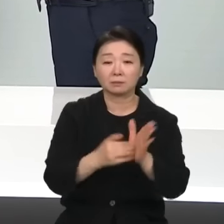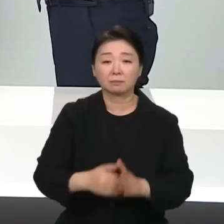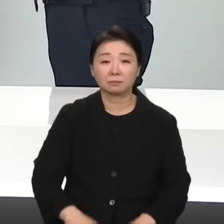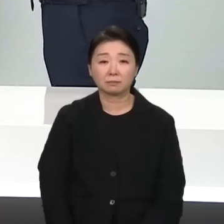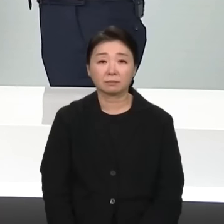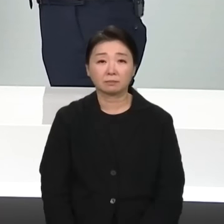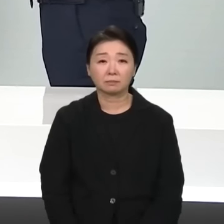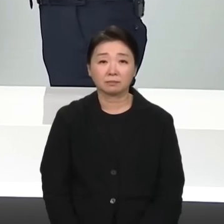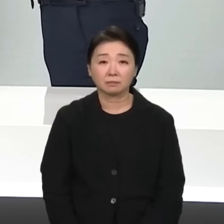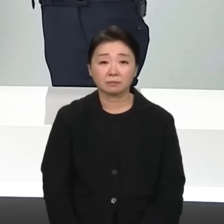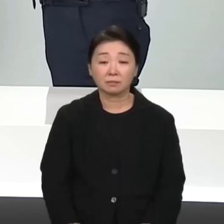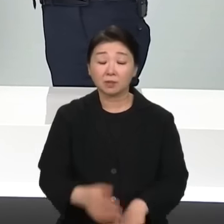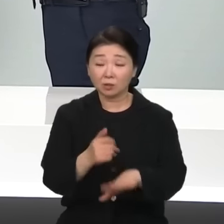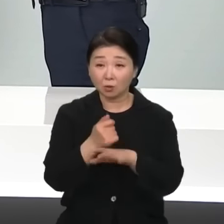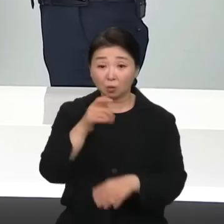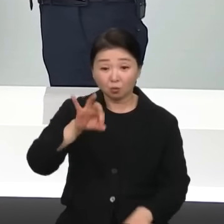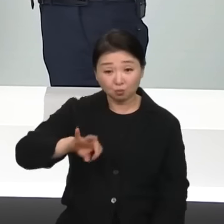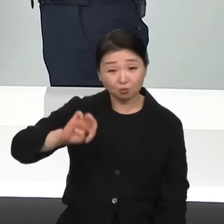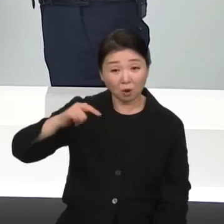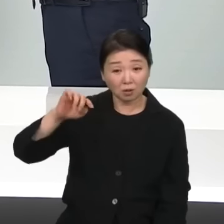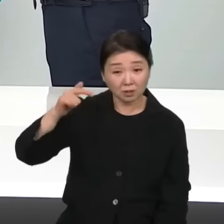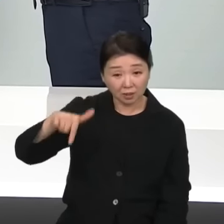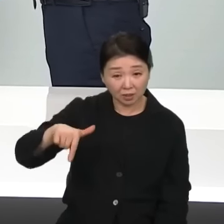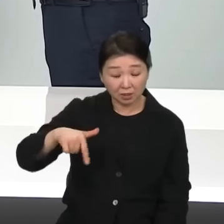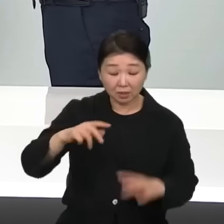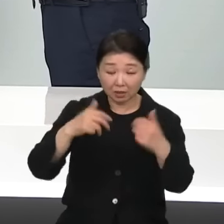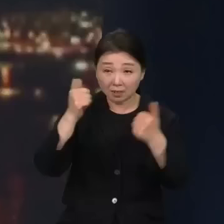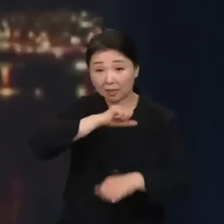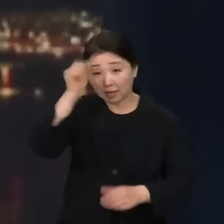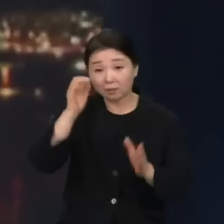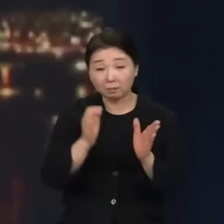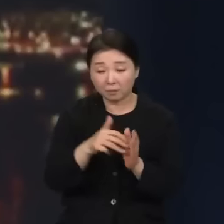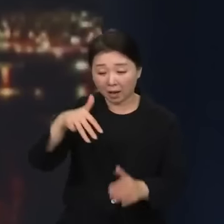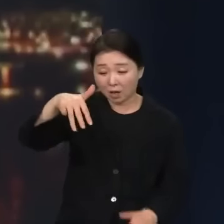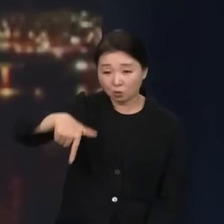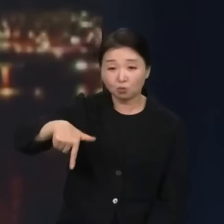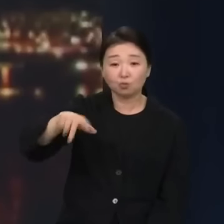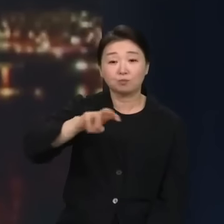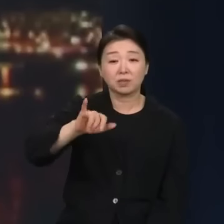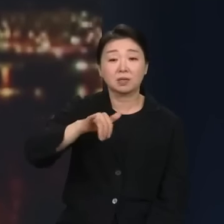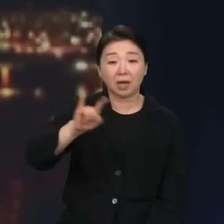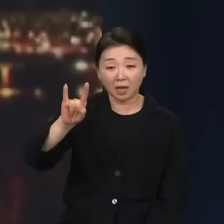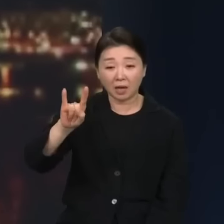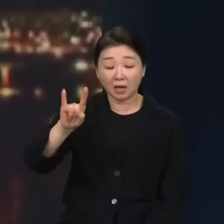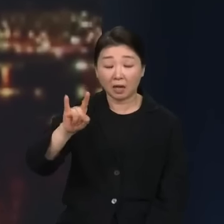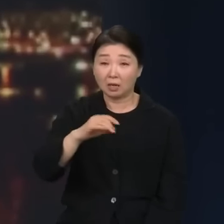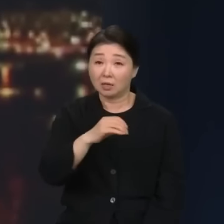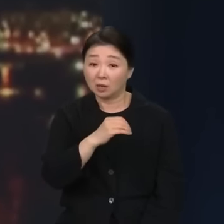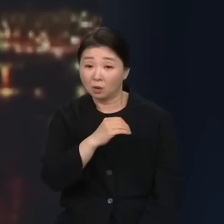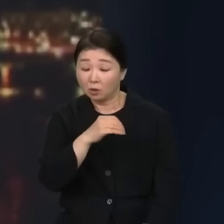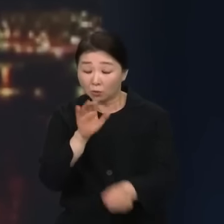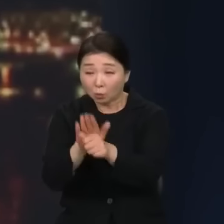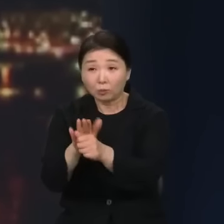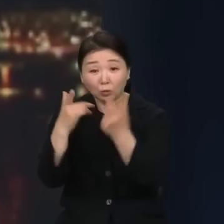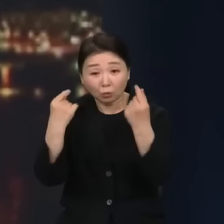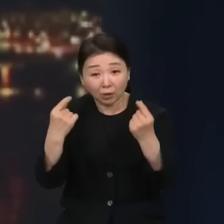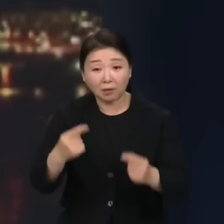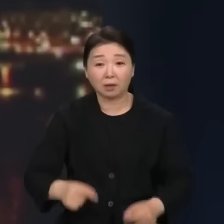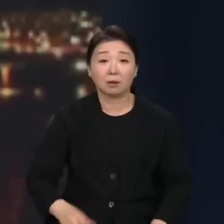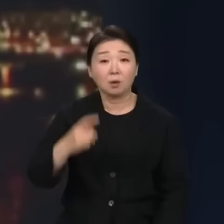자, 결국에는 우원식 의장의 당선도 추미애 후보의 당심과 다를 바 없다, 이렇게 주장을 하고 있는 겁니다. 네.